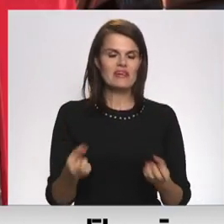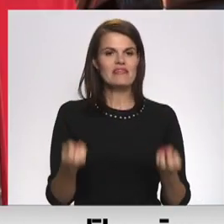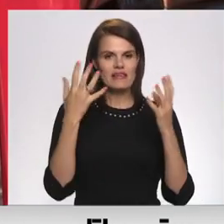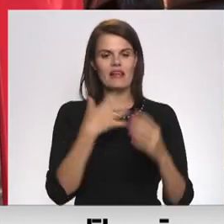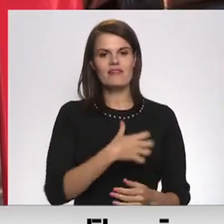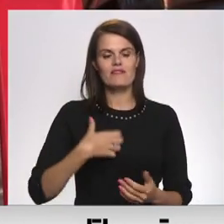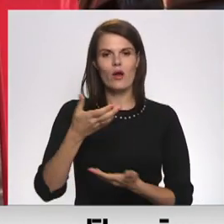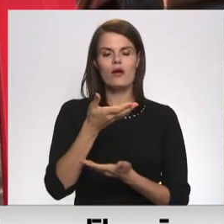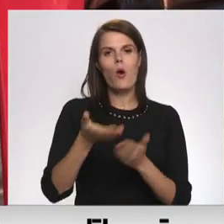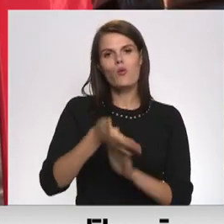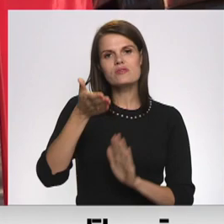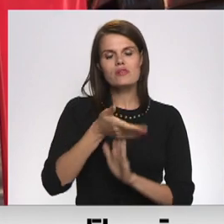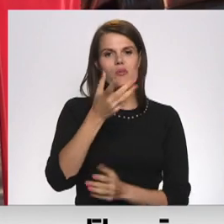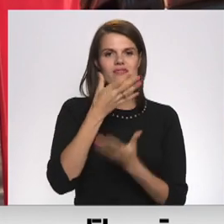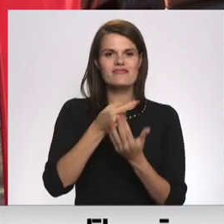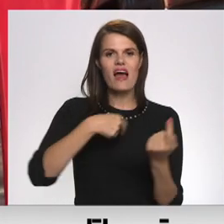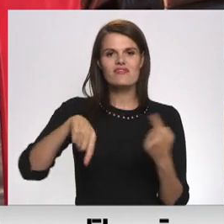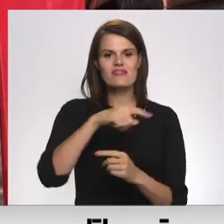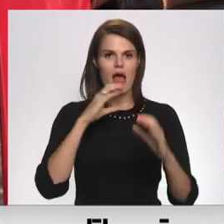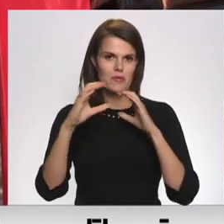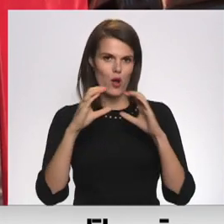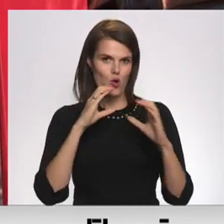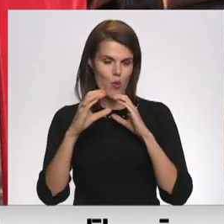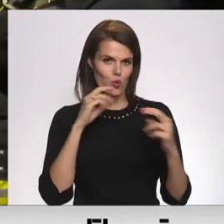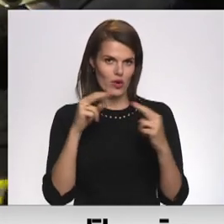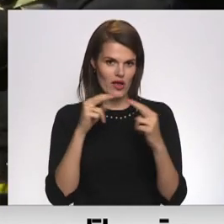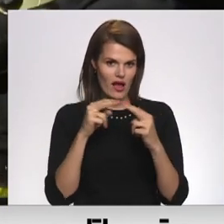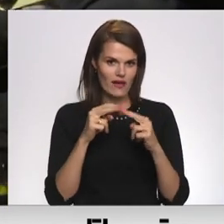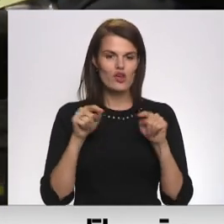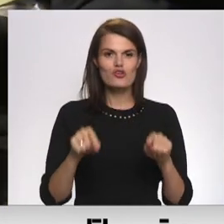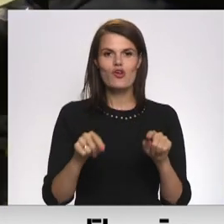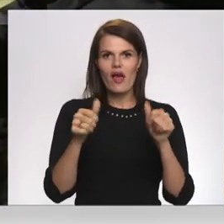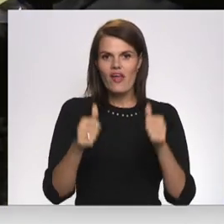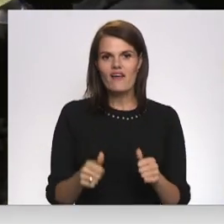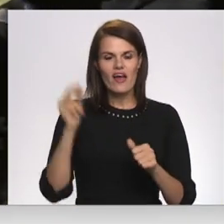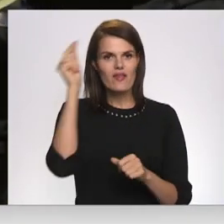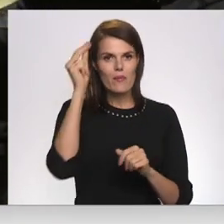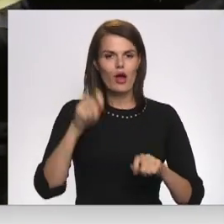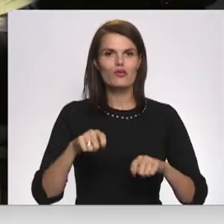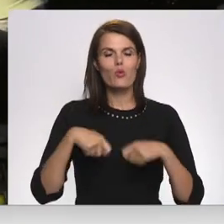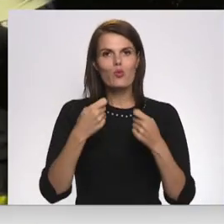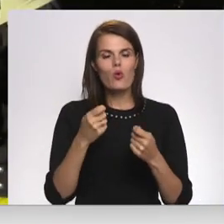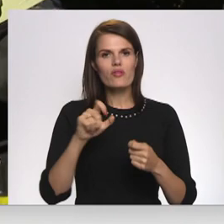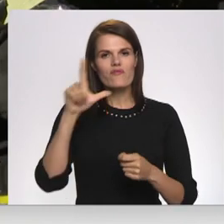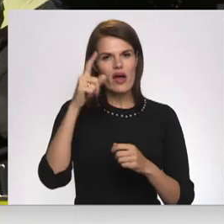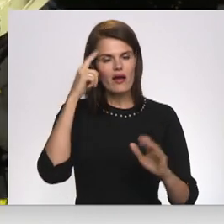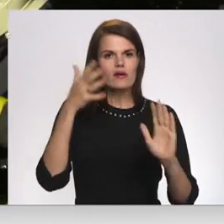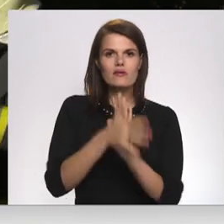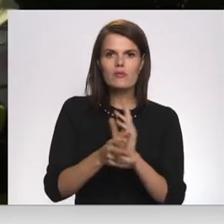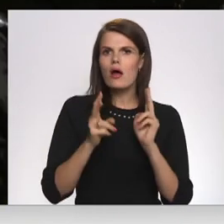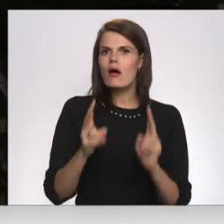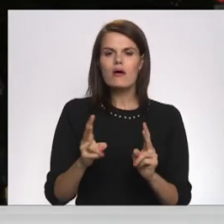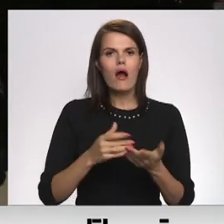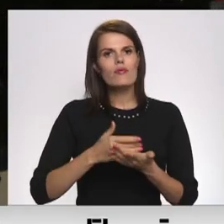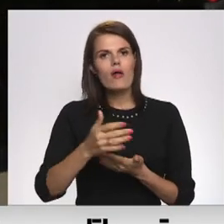jāuzlabo savstarpējā saziņa. Šāda veida mācības mums noteikti dod arī lielāku priekšstatu, kā tad tālāk mums